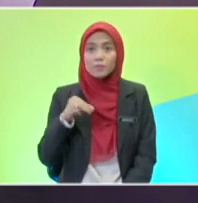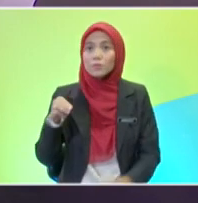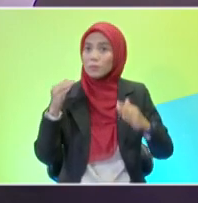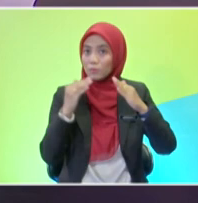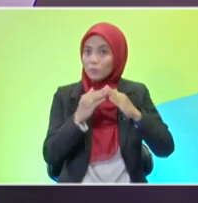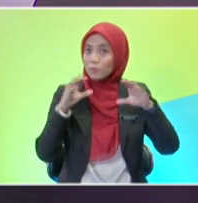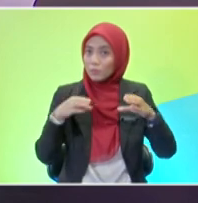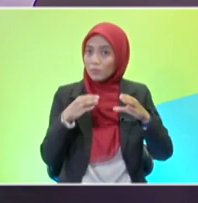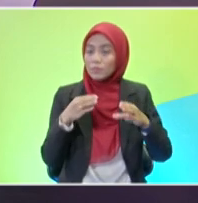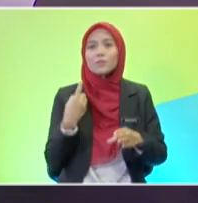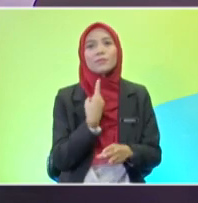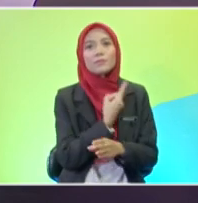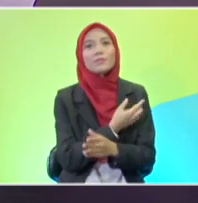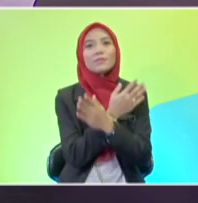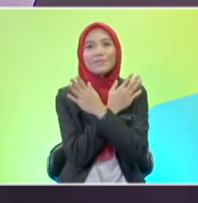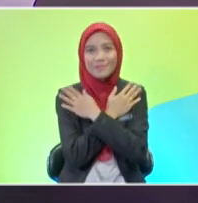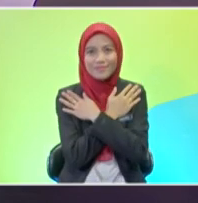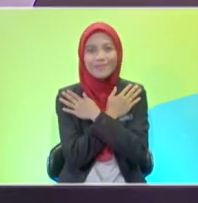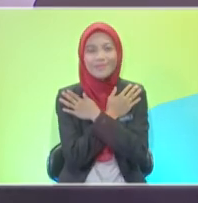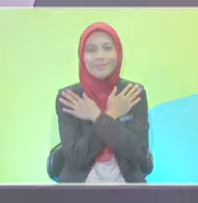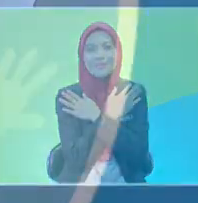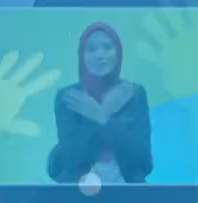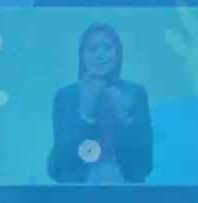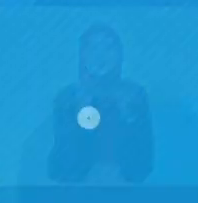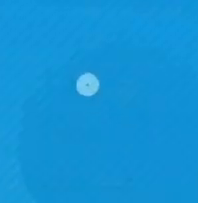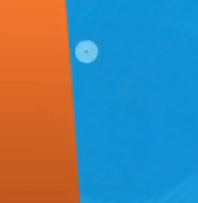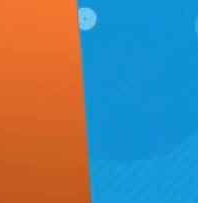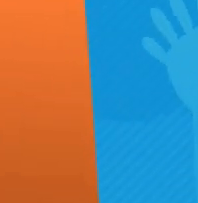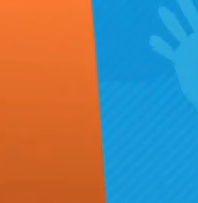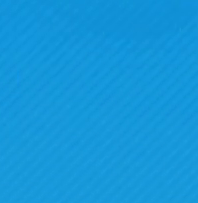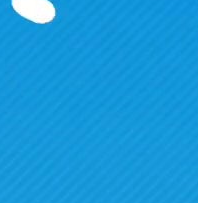kita lihat dulu sebentar kembali lagi selepas ini